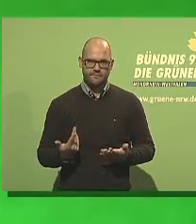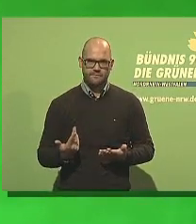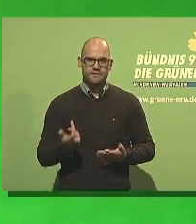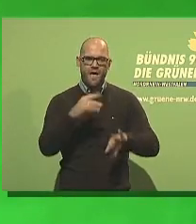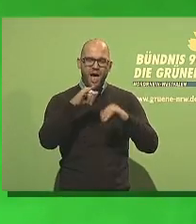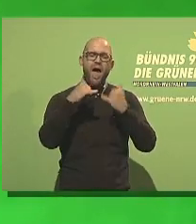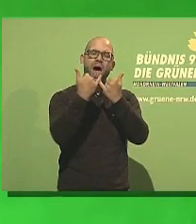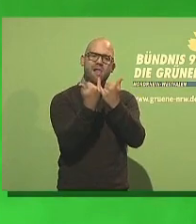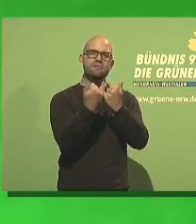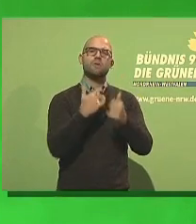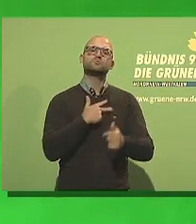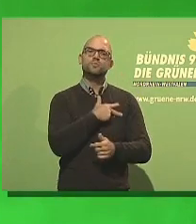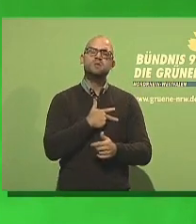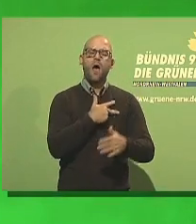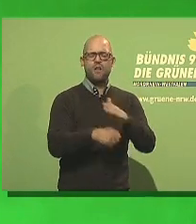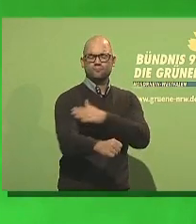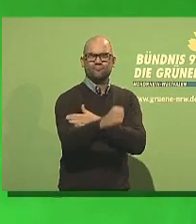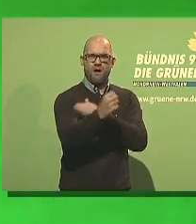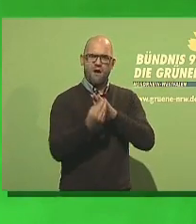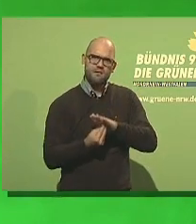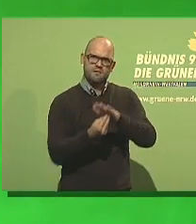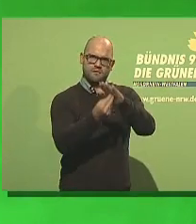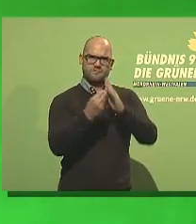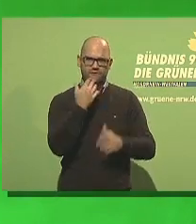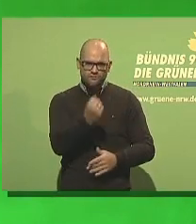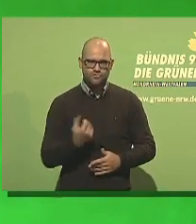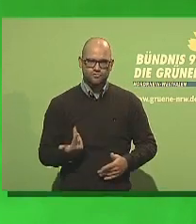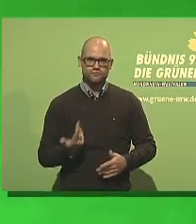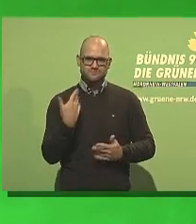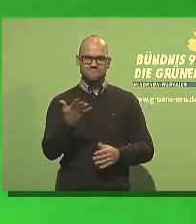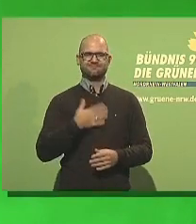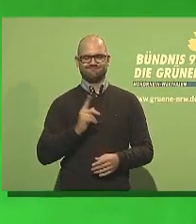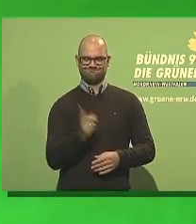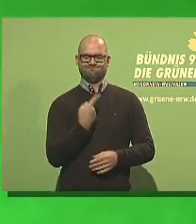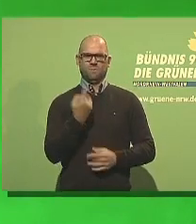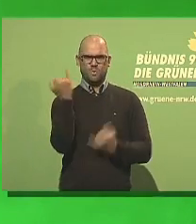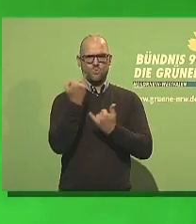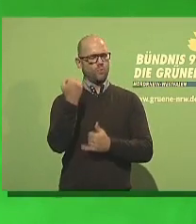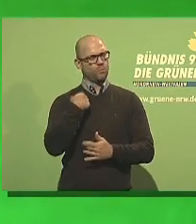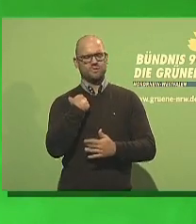ist ein grünes Alleinstellungsmerkmal. Das wird es nur mit uns Grünen geben.